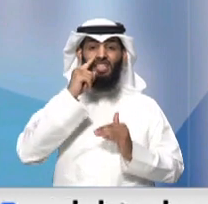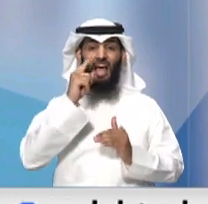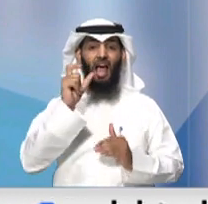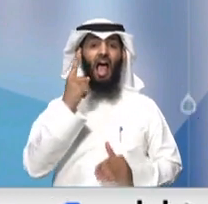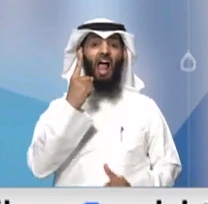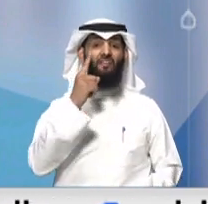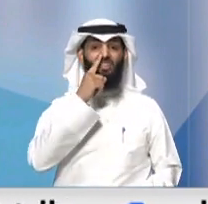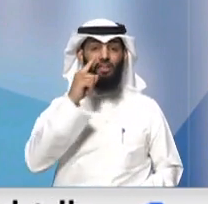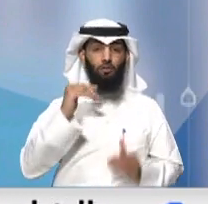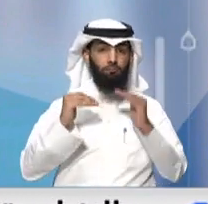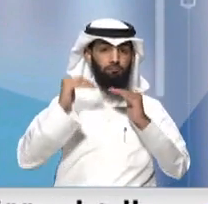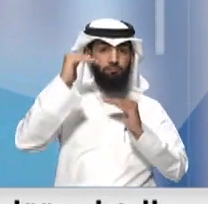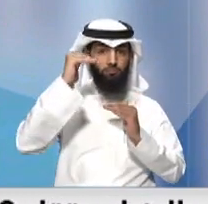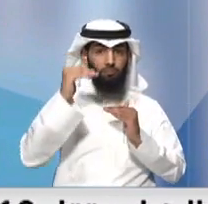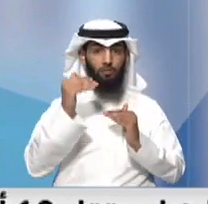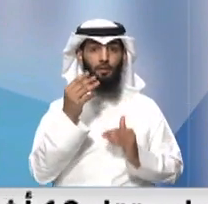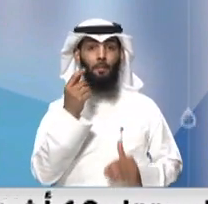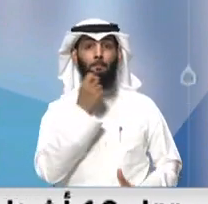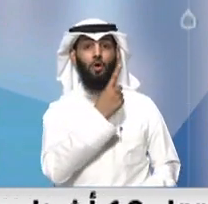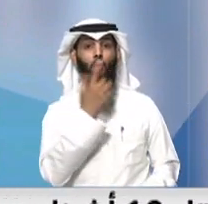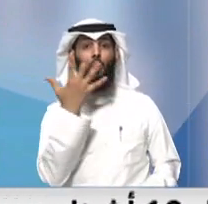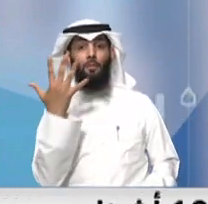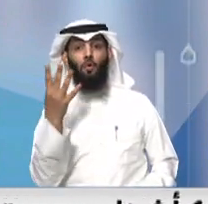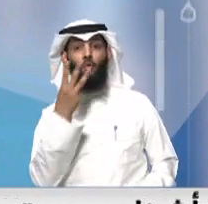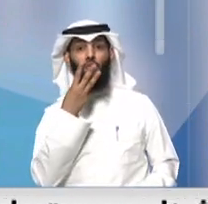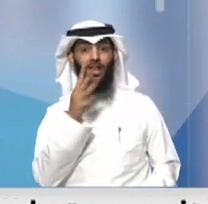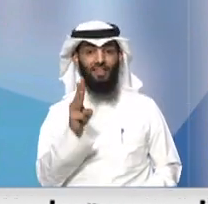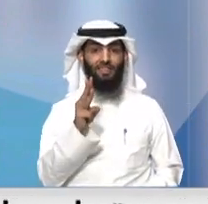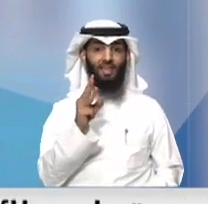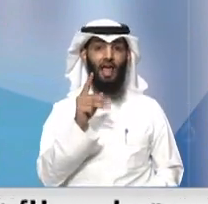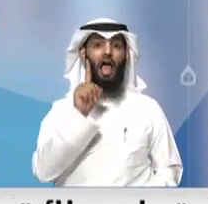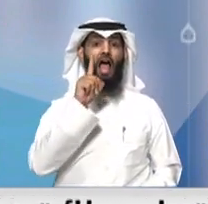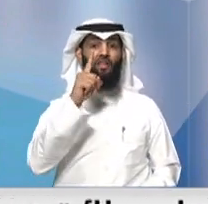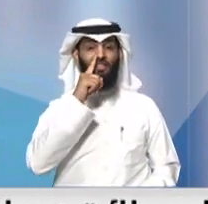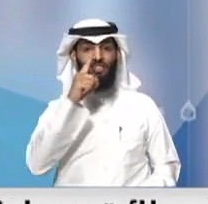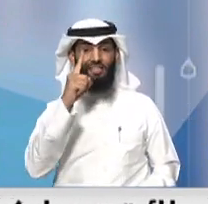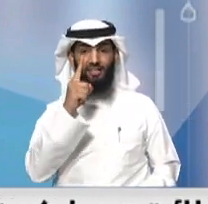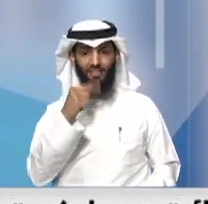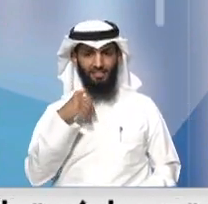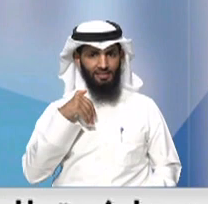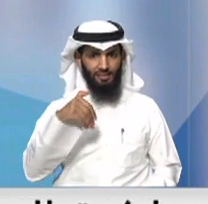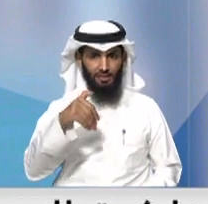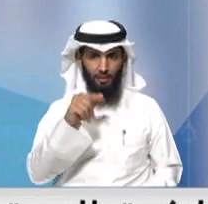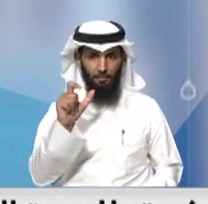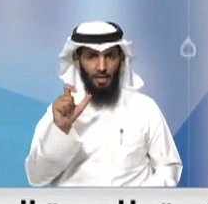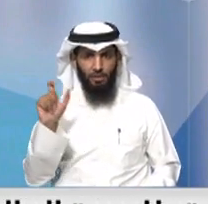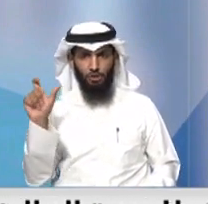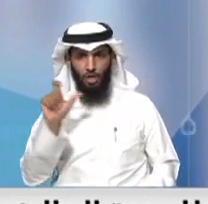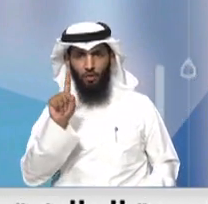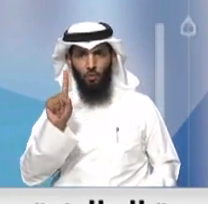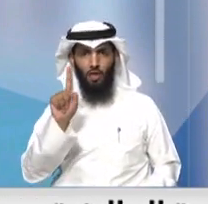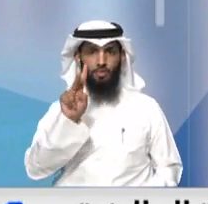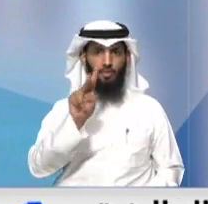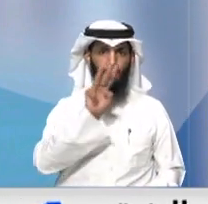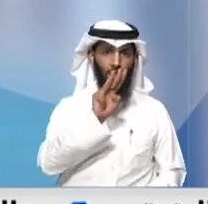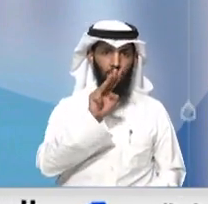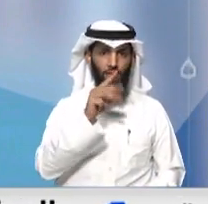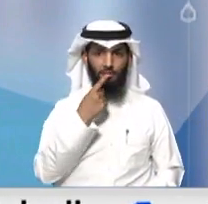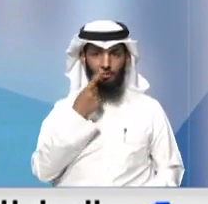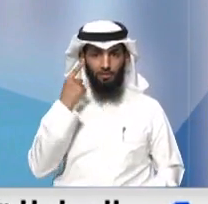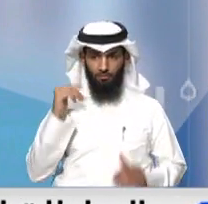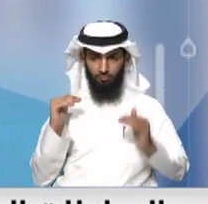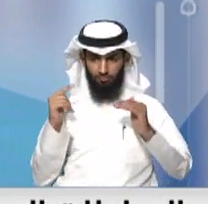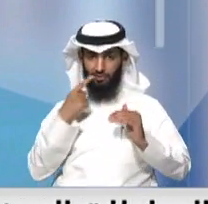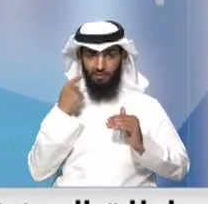مستويات 134 مليون و200 ال دينار خلال الربع المناظر من العام الماضي